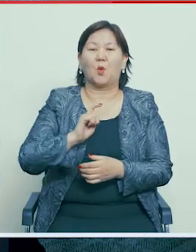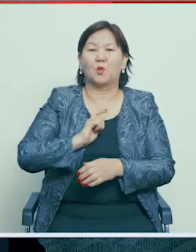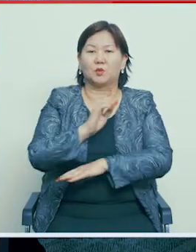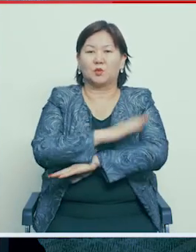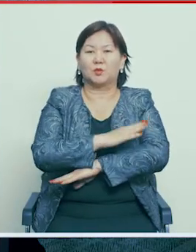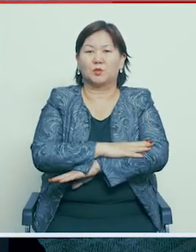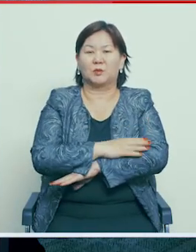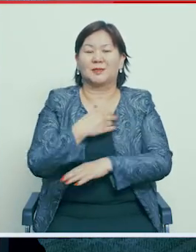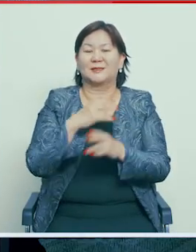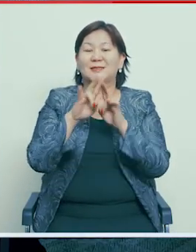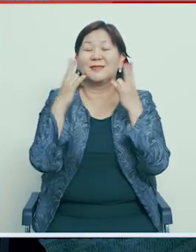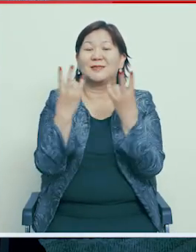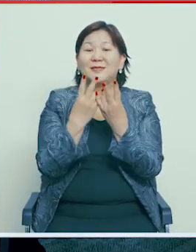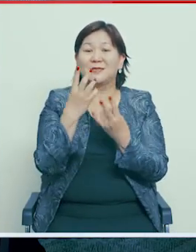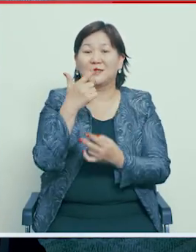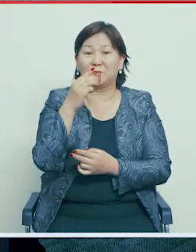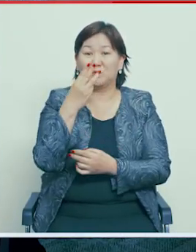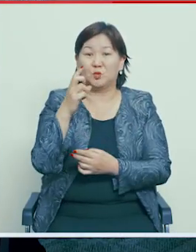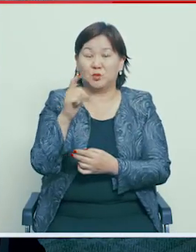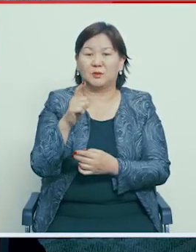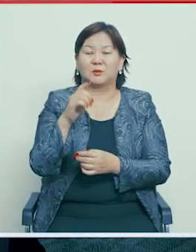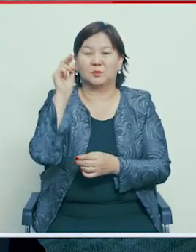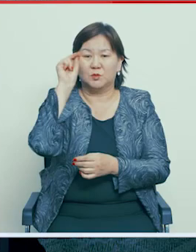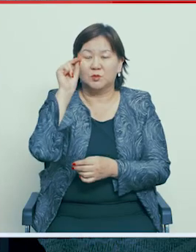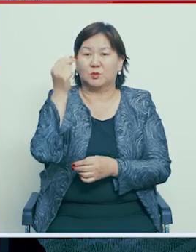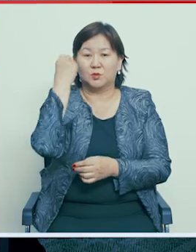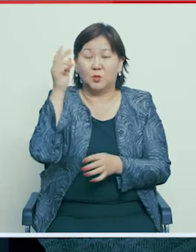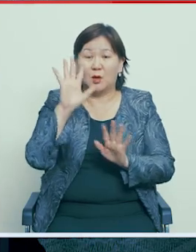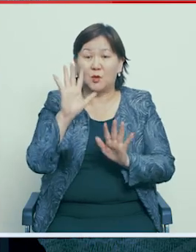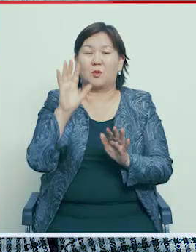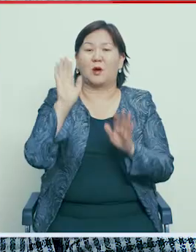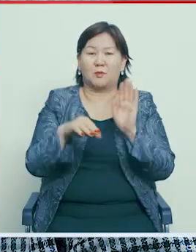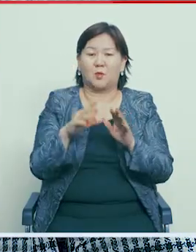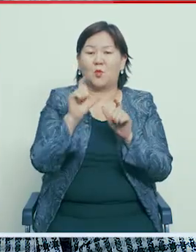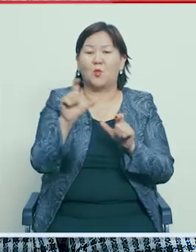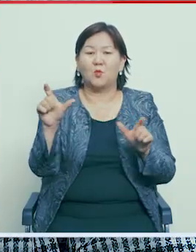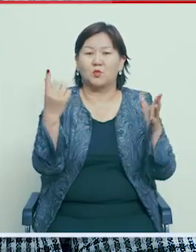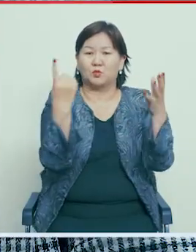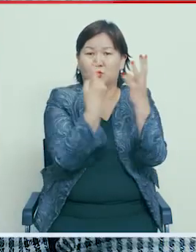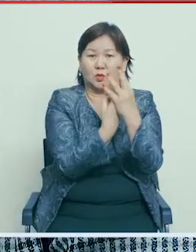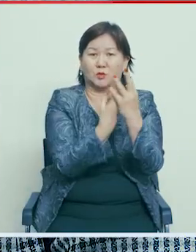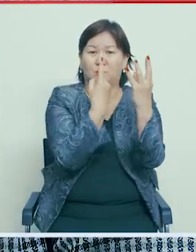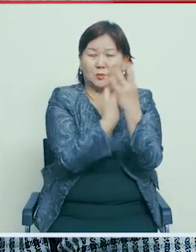сургуулиудад би зөвхөн нийгэмшүүлэх гэдэг утгаар нь ингээд тэр юм сурсан ч бай сураагүй ч бай хүмүүсийн дунд байж өстой хөгжих